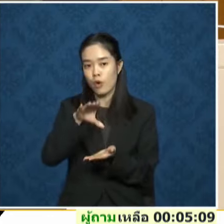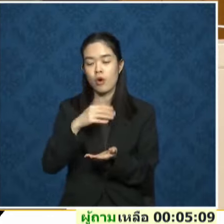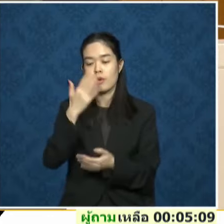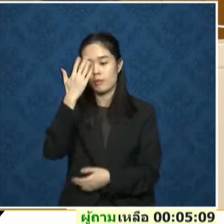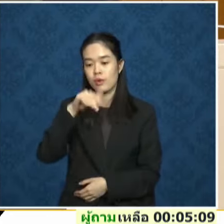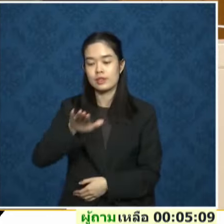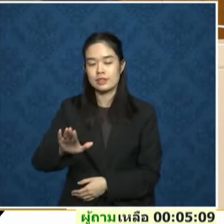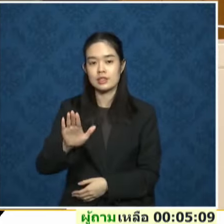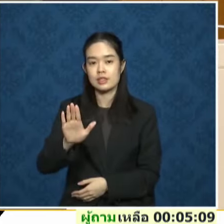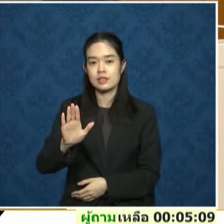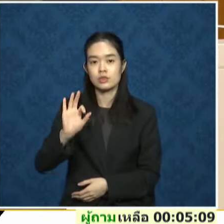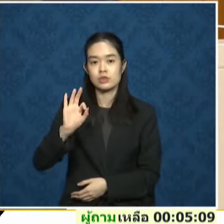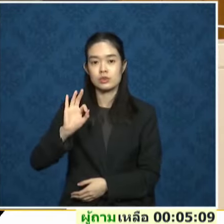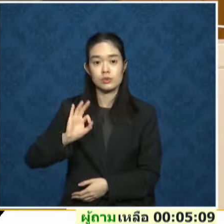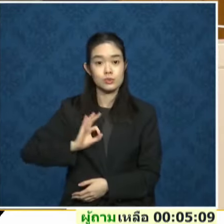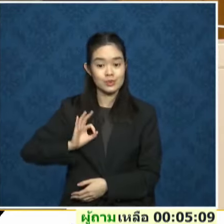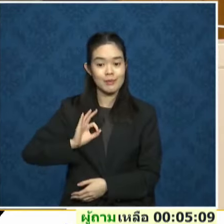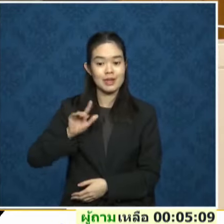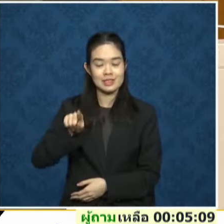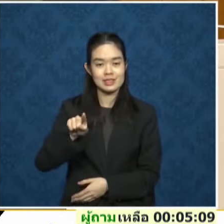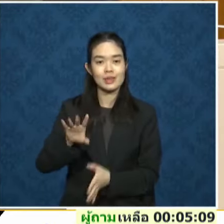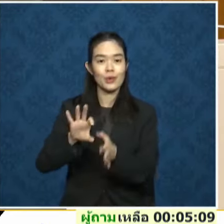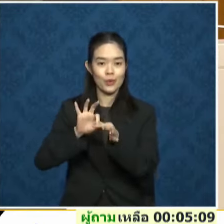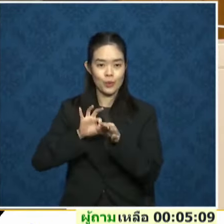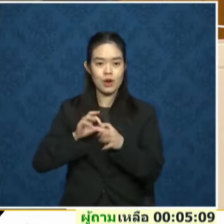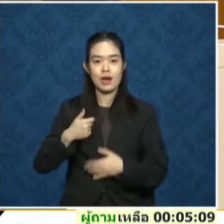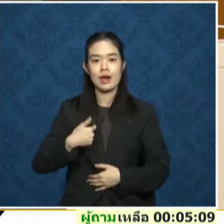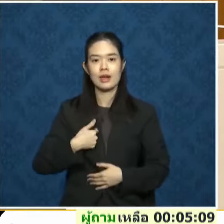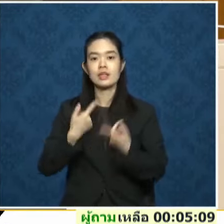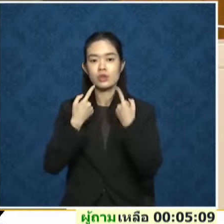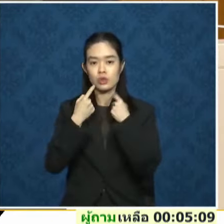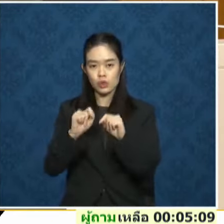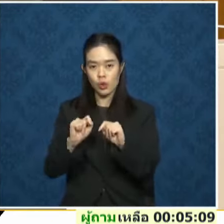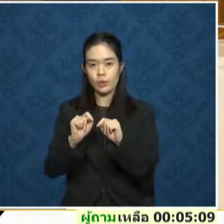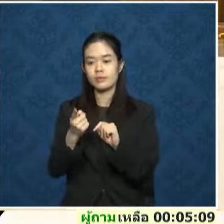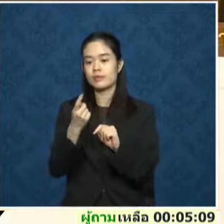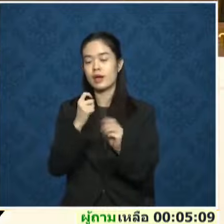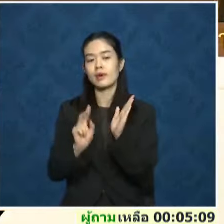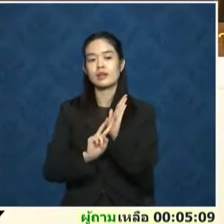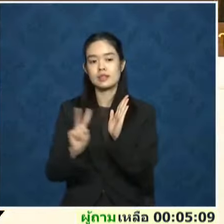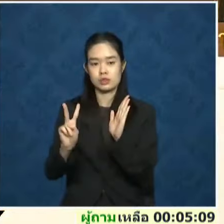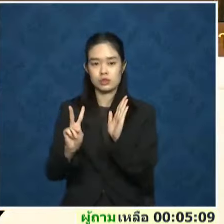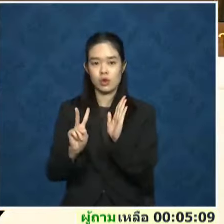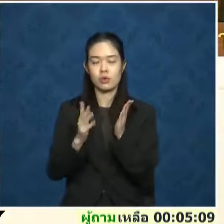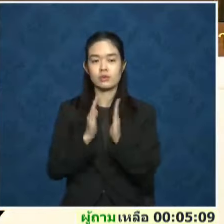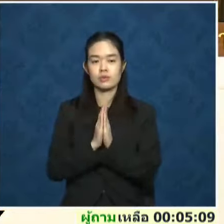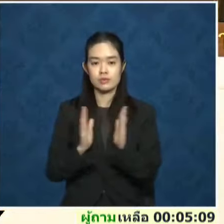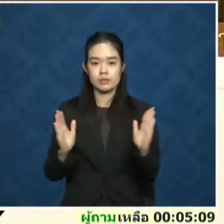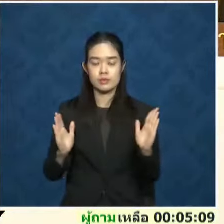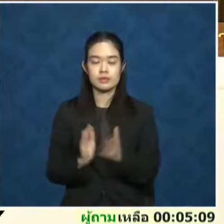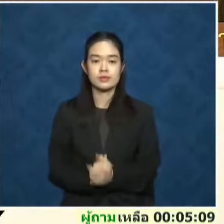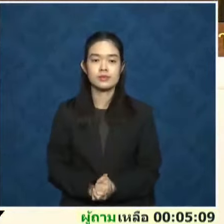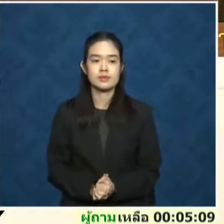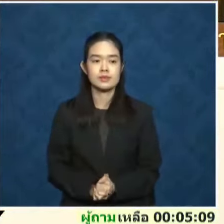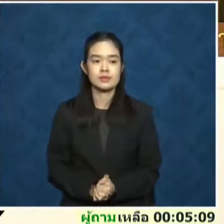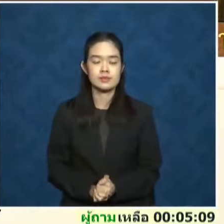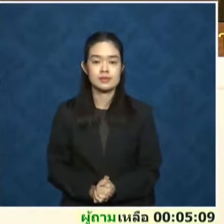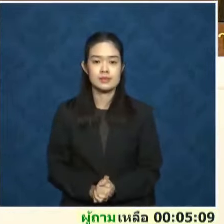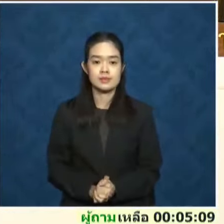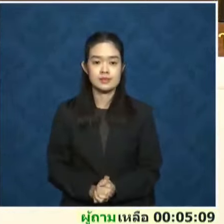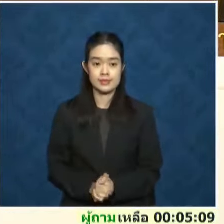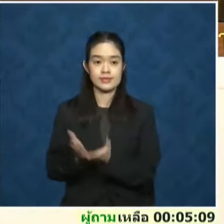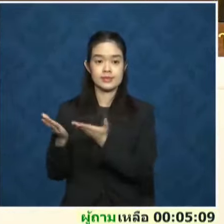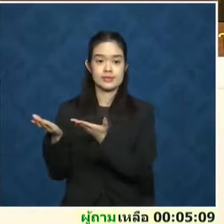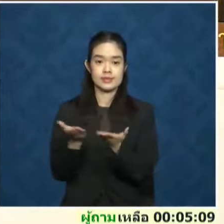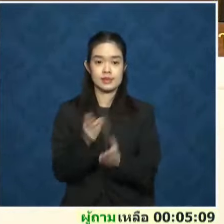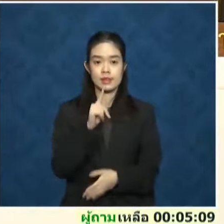ใยเหล่านั้นครับขออนุญาตตอบคำถามที่2เท่านี้ครับขอบคุณครับ ครับขอบคุณครับขอเชิญท่านปรมีใช้สิ